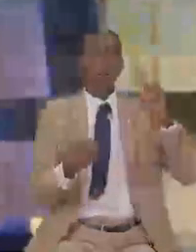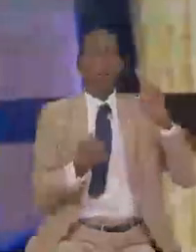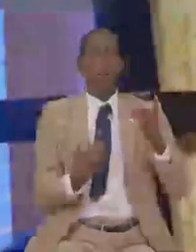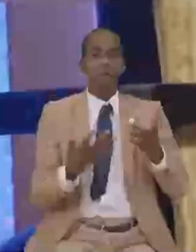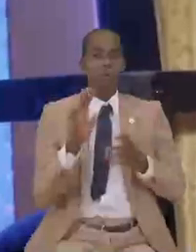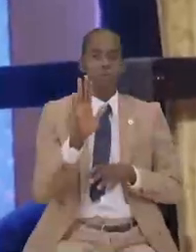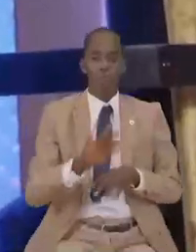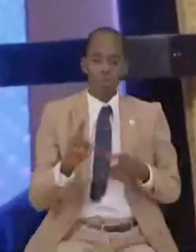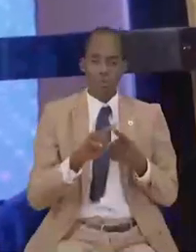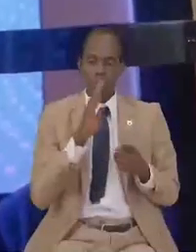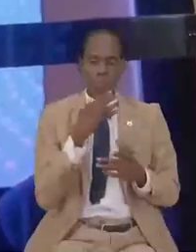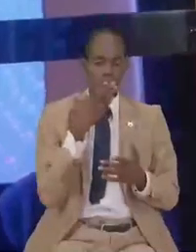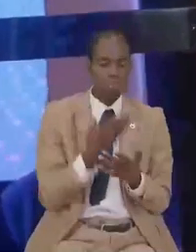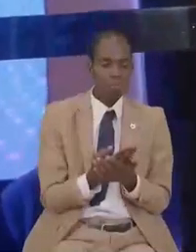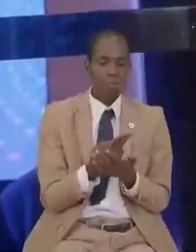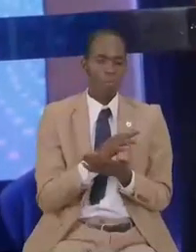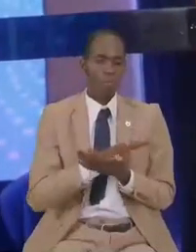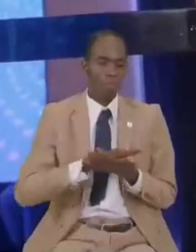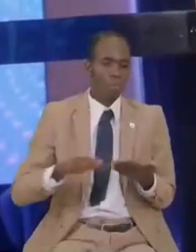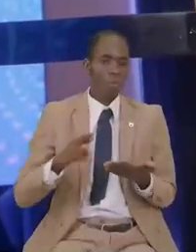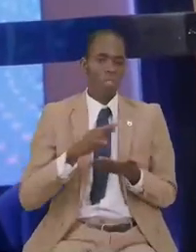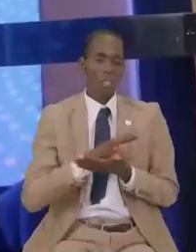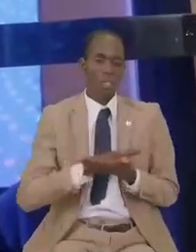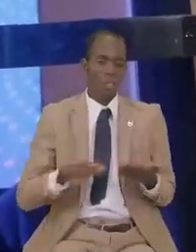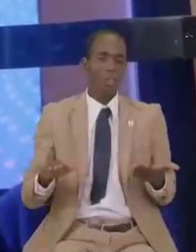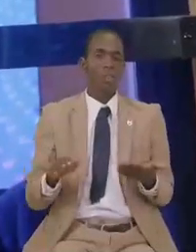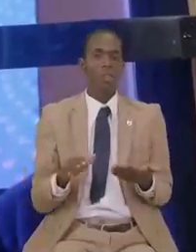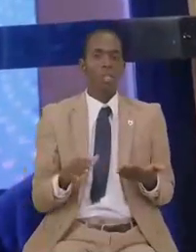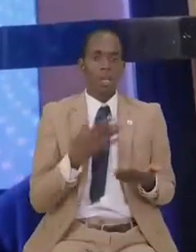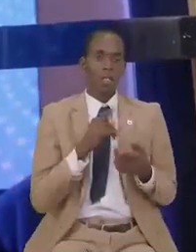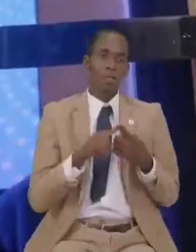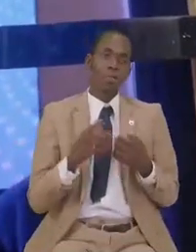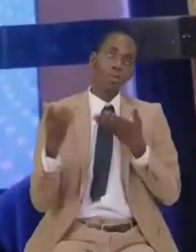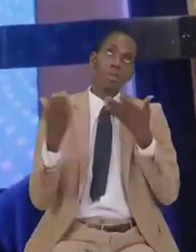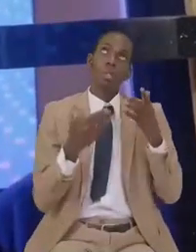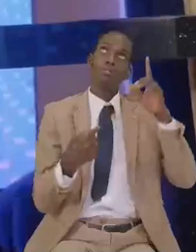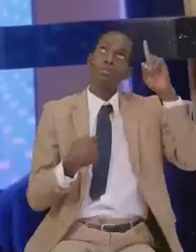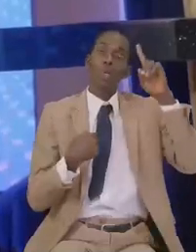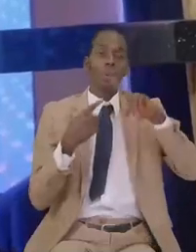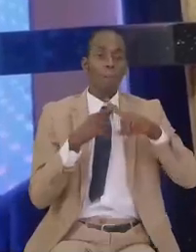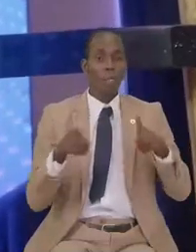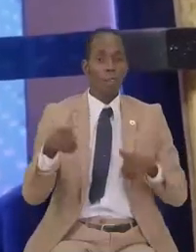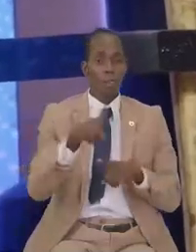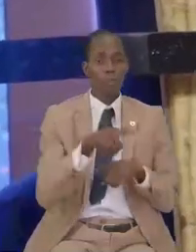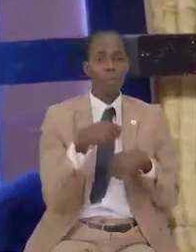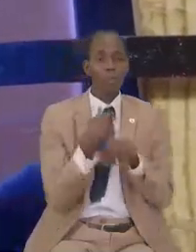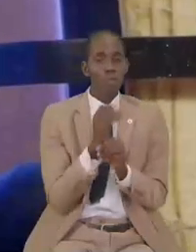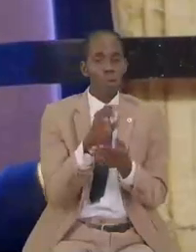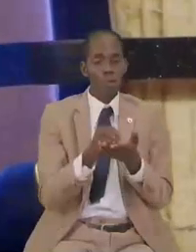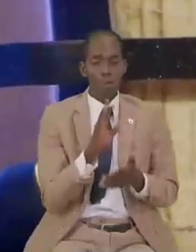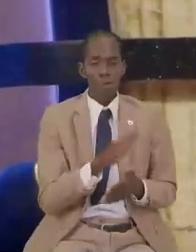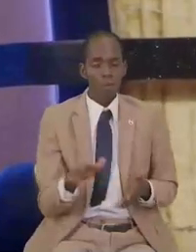pour vous. Je veux que vos enfants soient bons, justes, sains, pour qu'ils me servent. Mais vous avez corrompu même vos